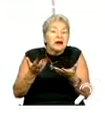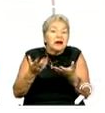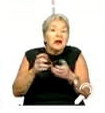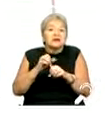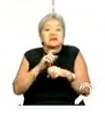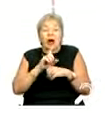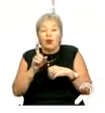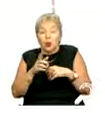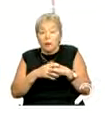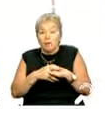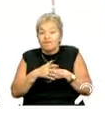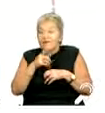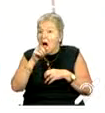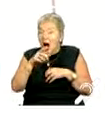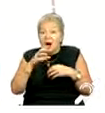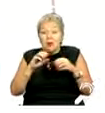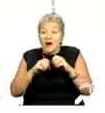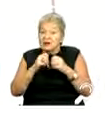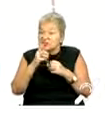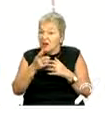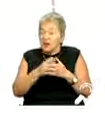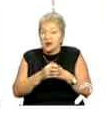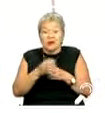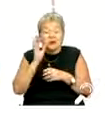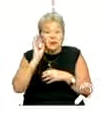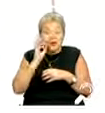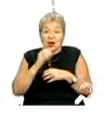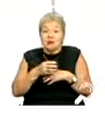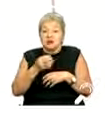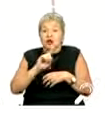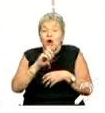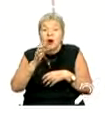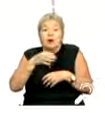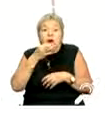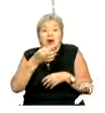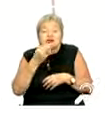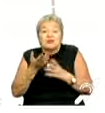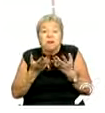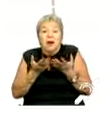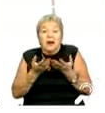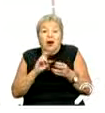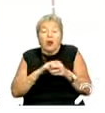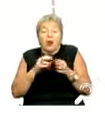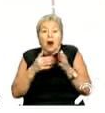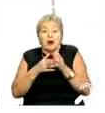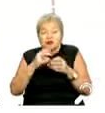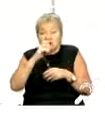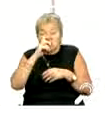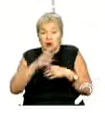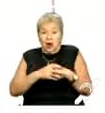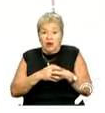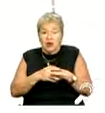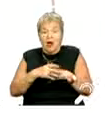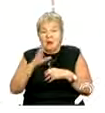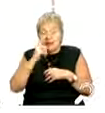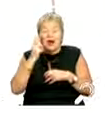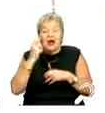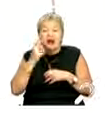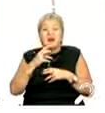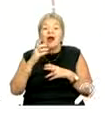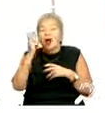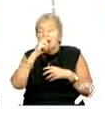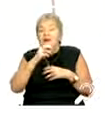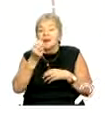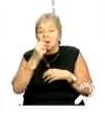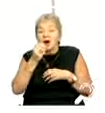un fenomen pe care, să spun, specialiștii nu și-l explică pe de-a întregul. Probabil este lipsa de hrană. Noi avem urși